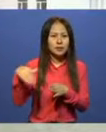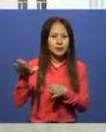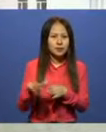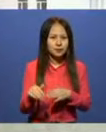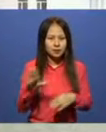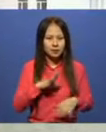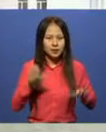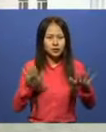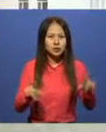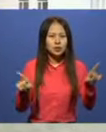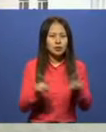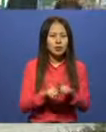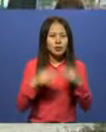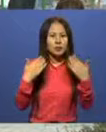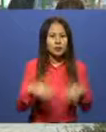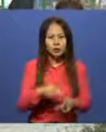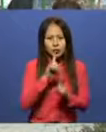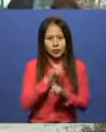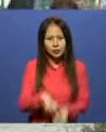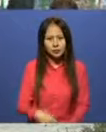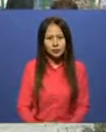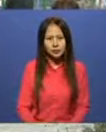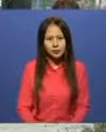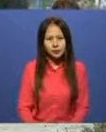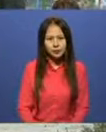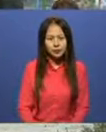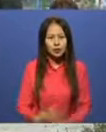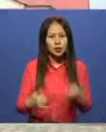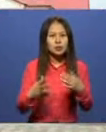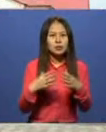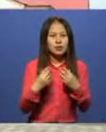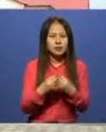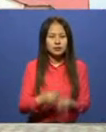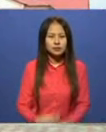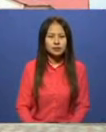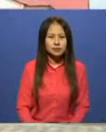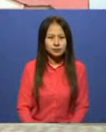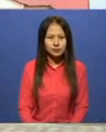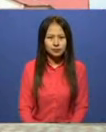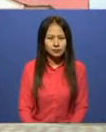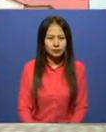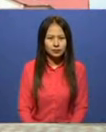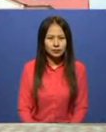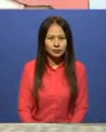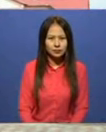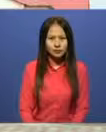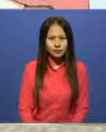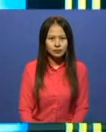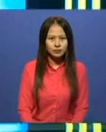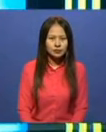сол қарқыннан жаңылмақ емес. Болат Көкенайұлы, Анатолий Тернов, Берік Жобалайұлы, Шығыс Қазақстан облысы Тарбағатай